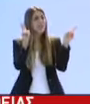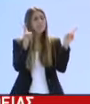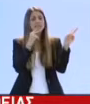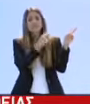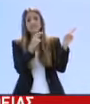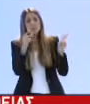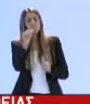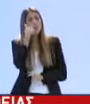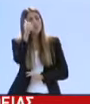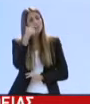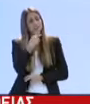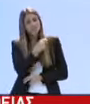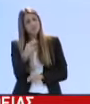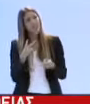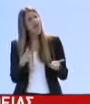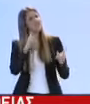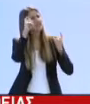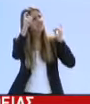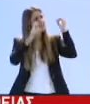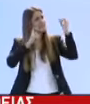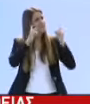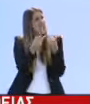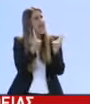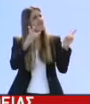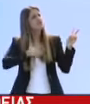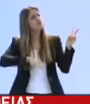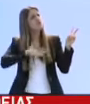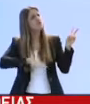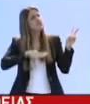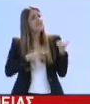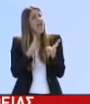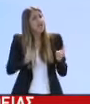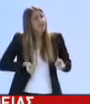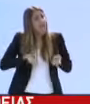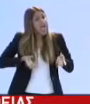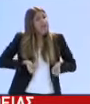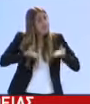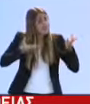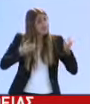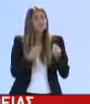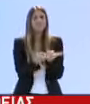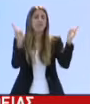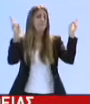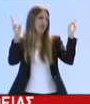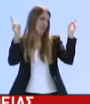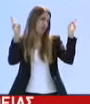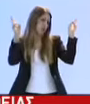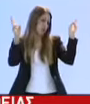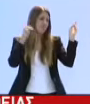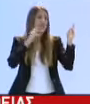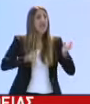σημαίνει πρώτα απ' όλα ελεύθερη σκέψη, ελεύθερη βούληση, ελεύθερη έκφραση, απελευθέρωση